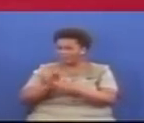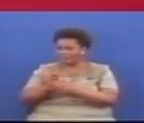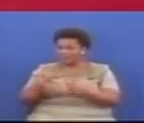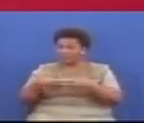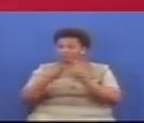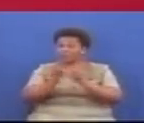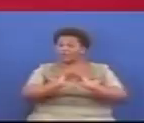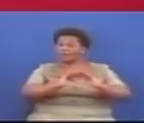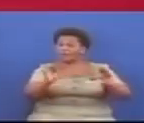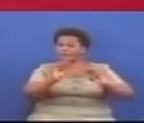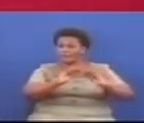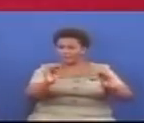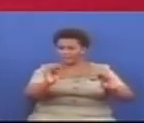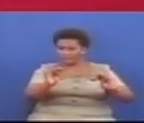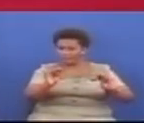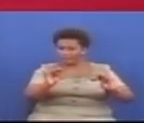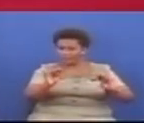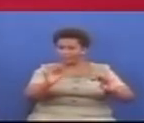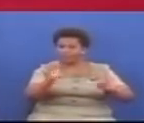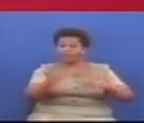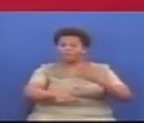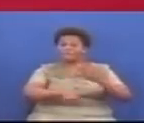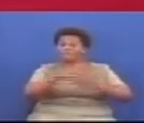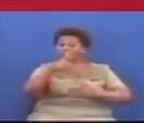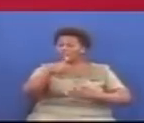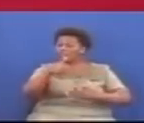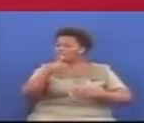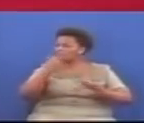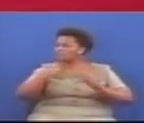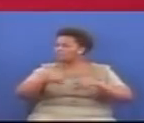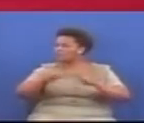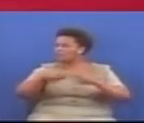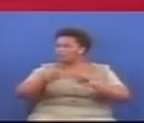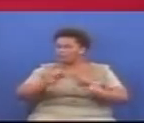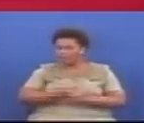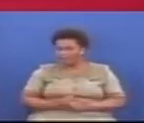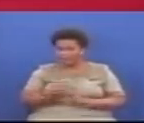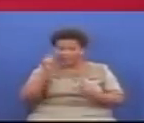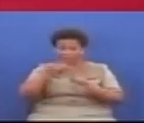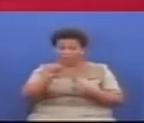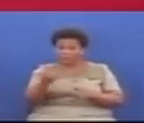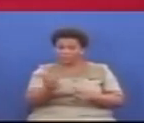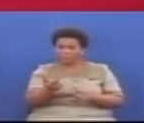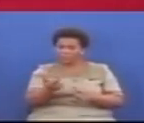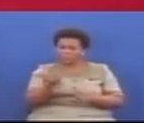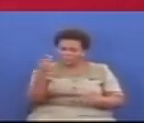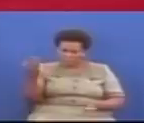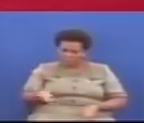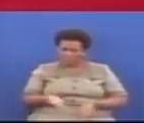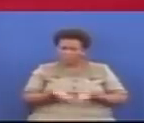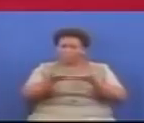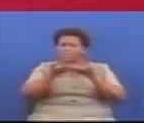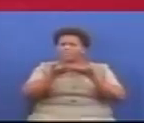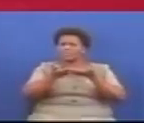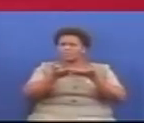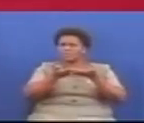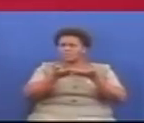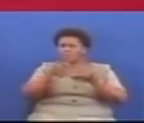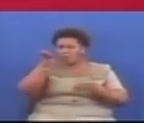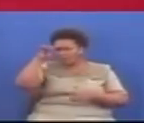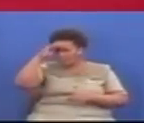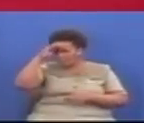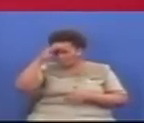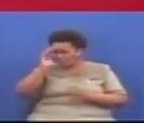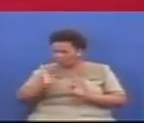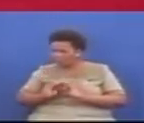viongozi wa vijiwe hivi vya bodaboda, kwamba watusaidie kuelimisha